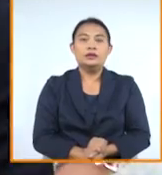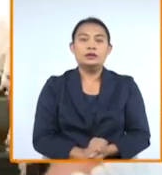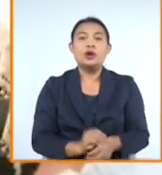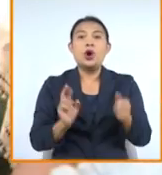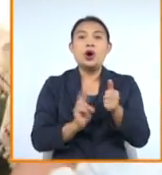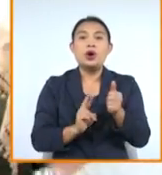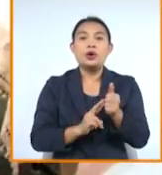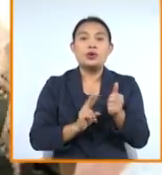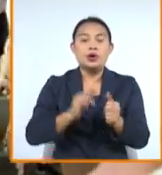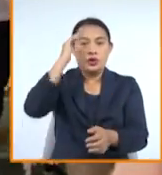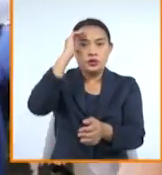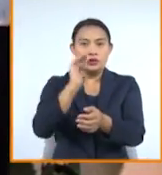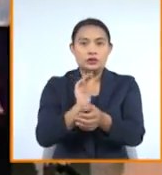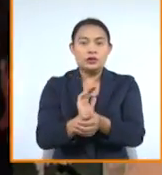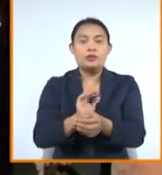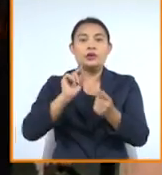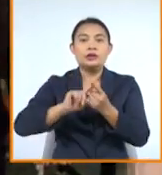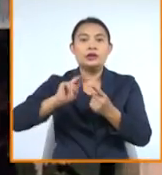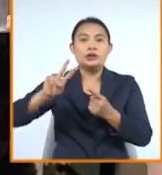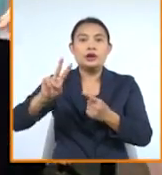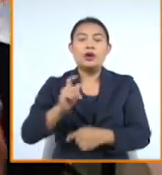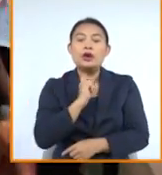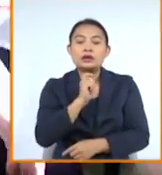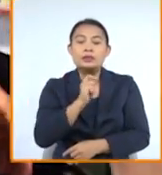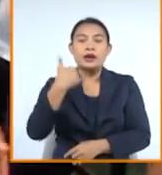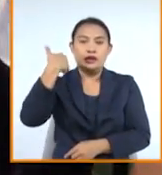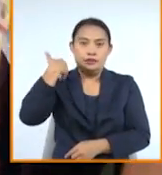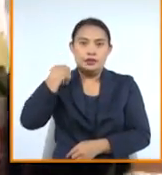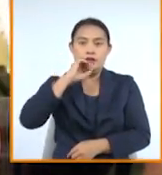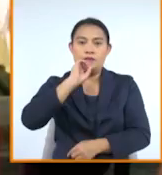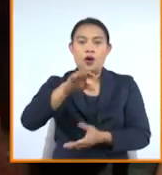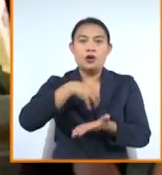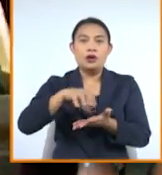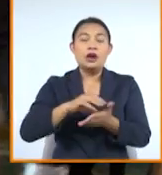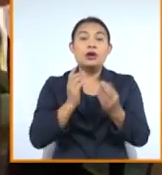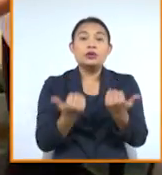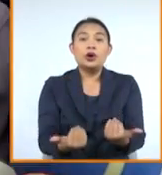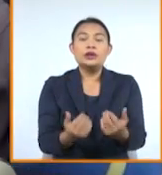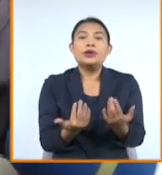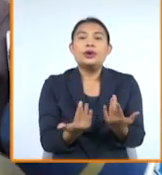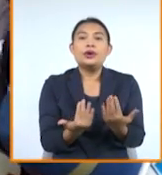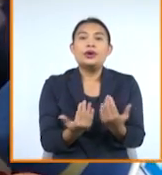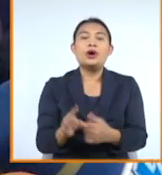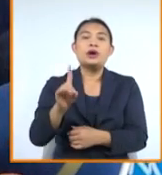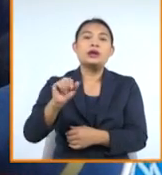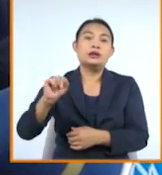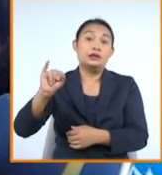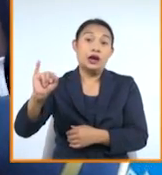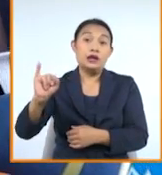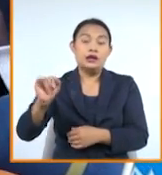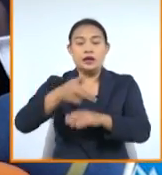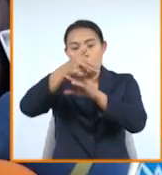รองผู้บังคับการตำรวจนครบาล2เองก็ให้สัมภาษณ์นะคะว่าตอนนี้ยังคงต้องรอให้ DSI นำภาพจากกล้องวง